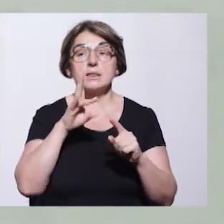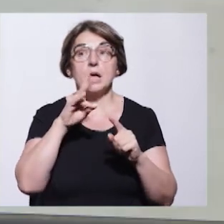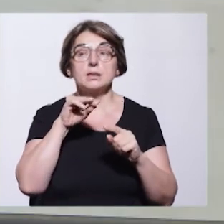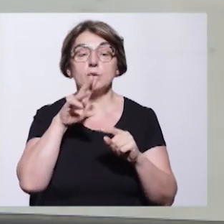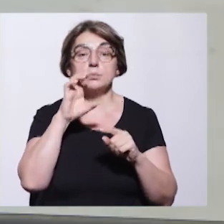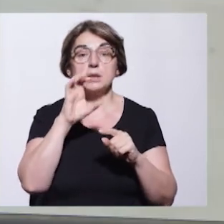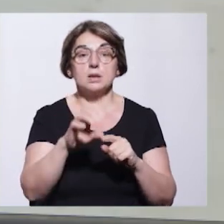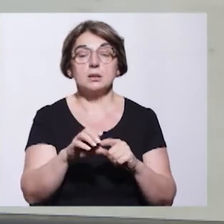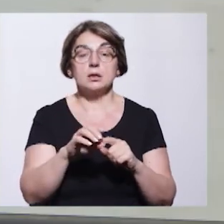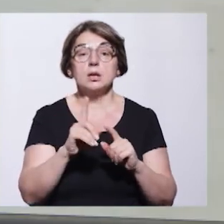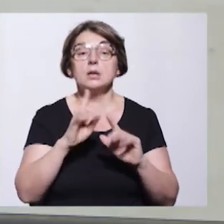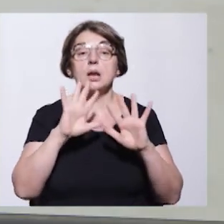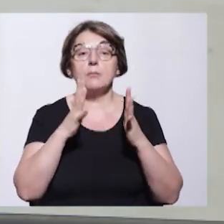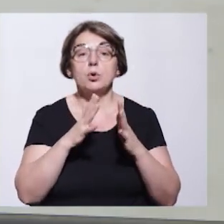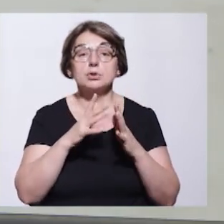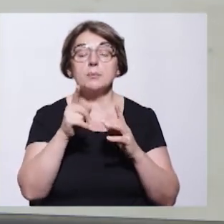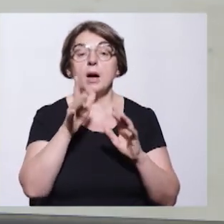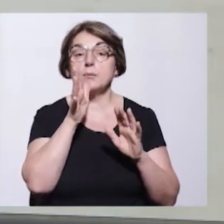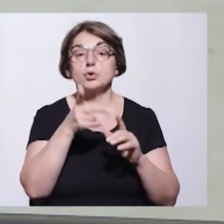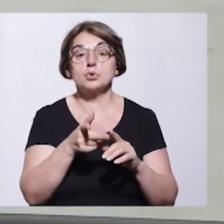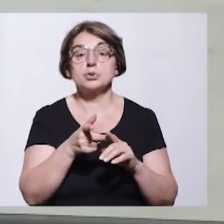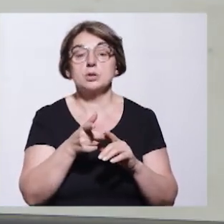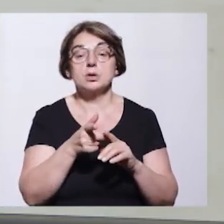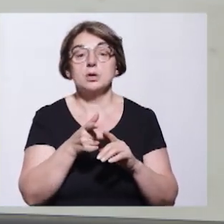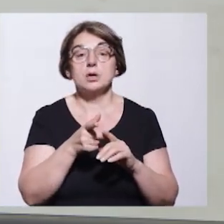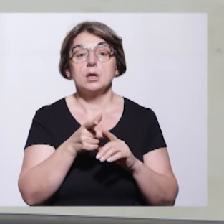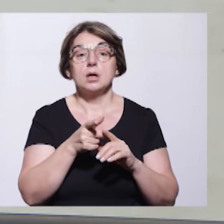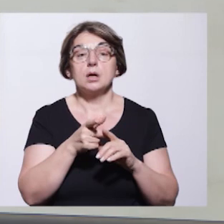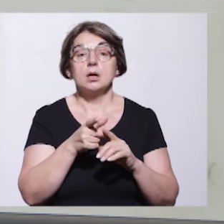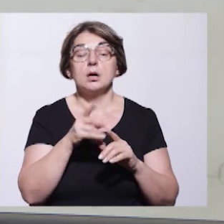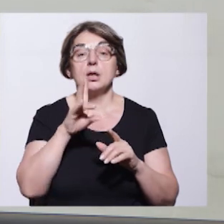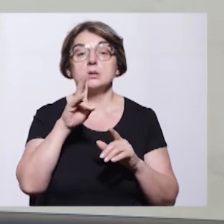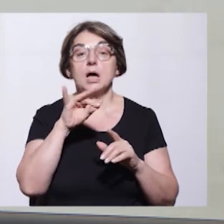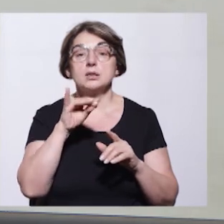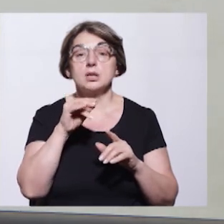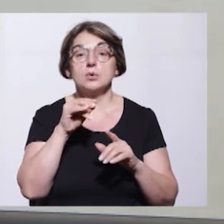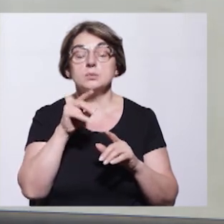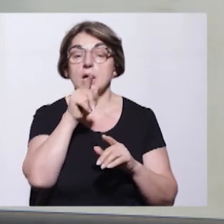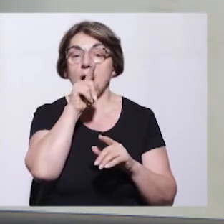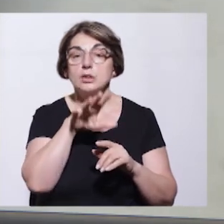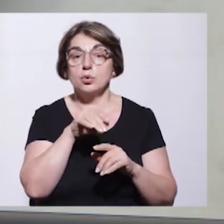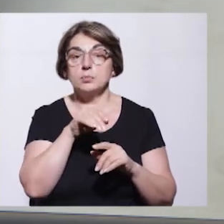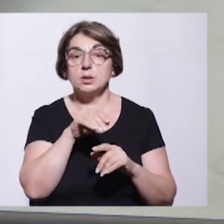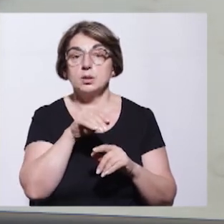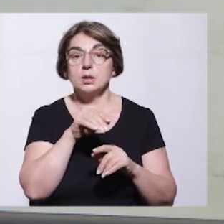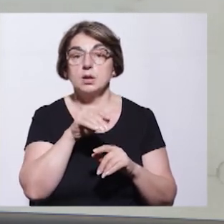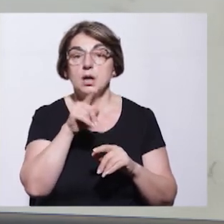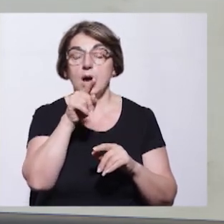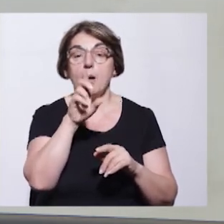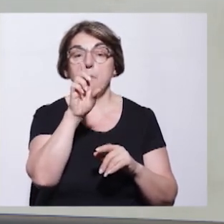მეტალურ ნატრიუმთან. რა ხდება ამ დროს? ნახეთ, ნატრიუმის